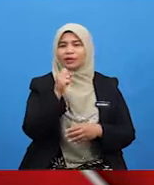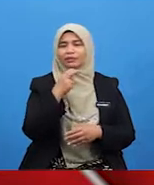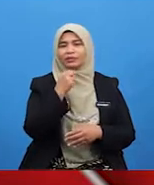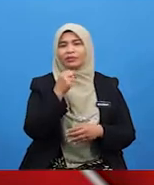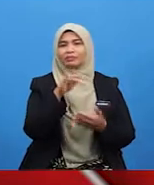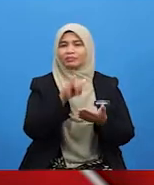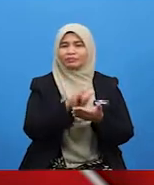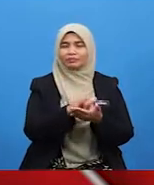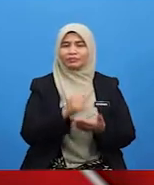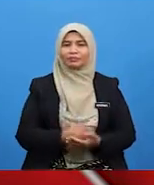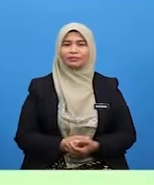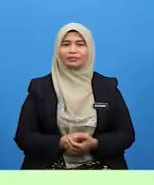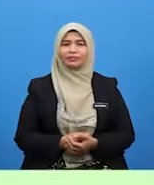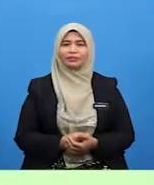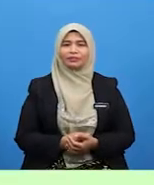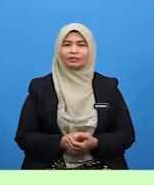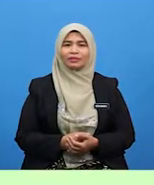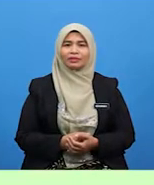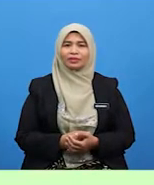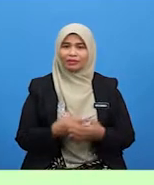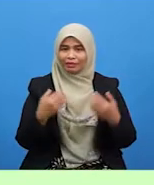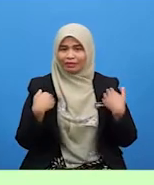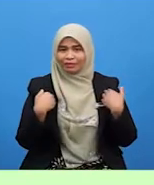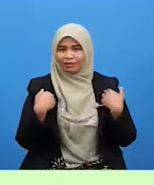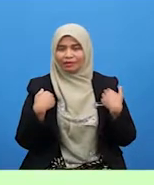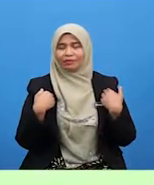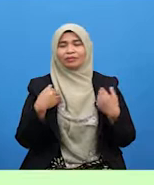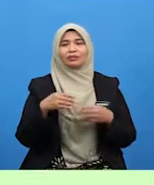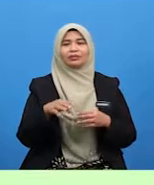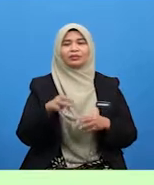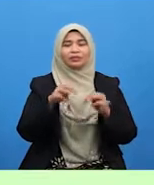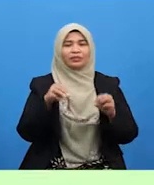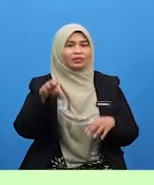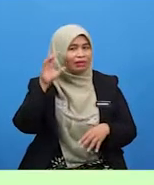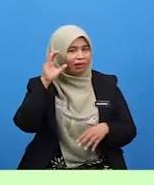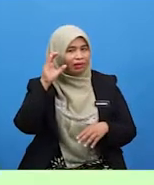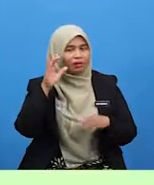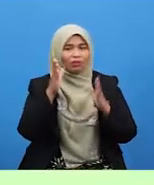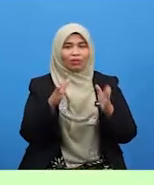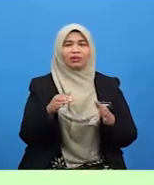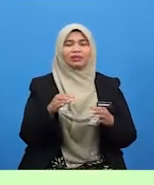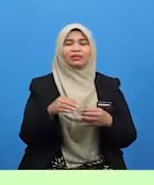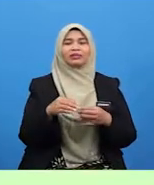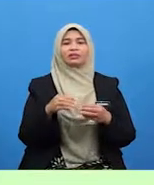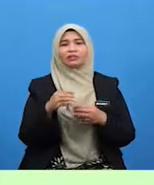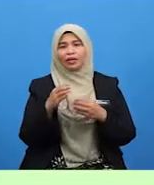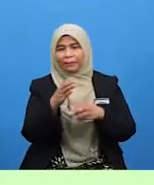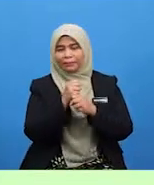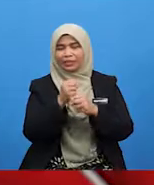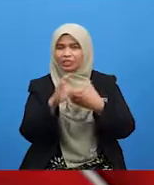Murid pernah mendengar tentang seseorang itu mengalami kecederaan yang teruk dalam